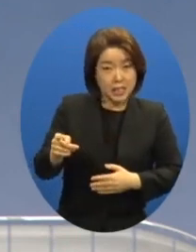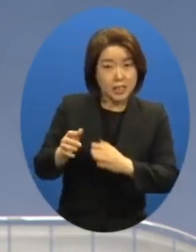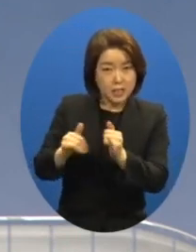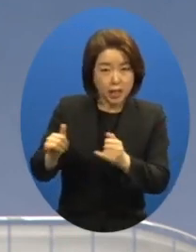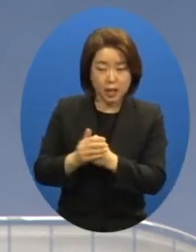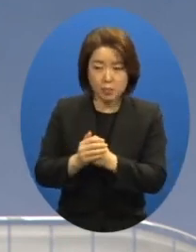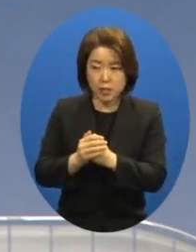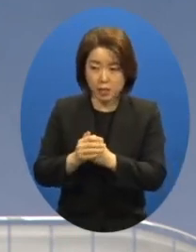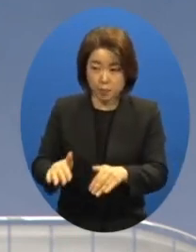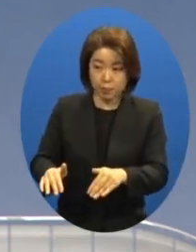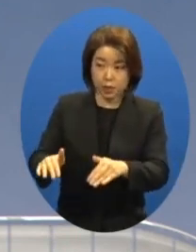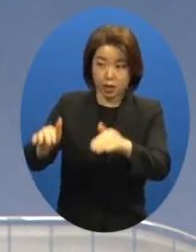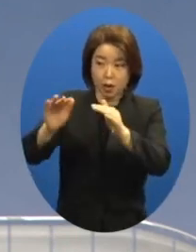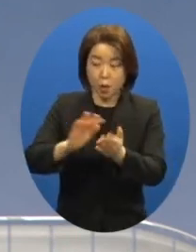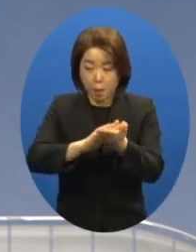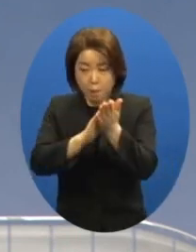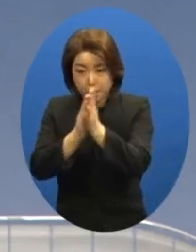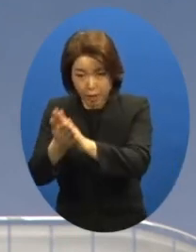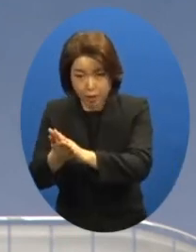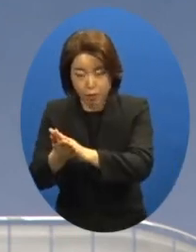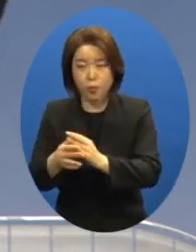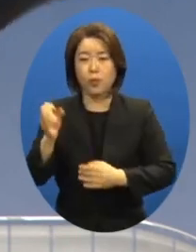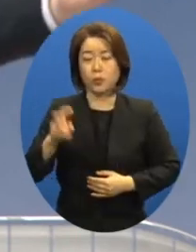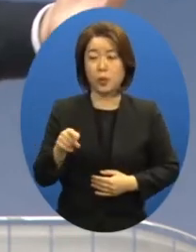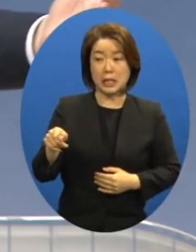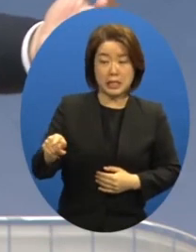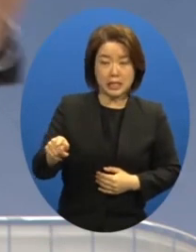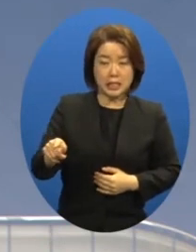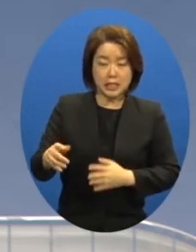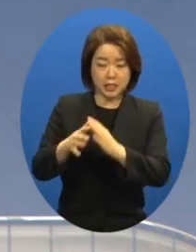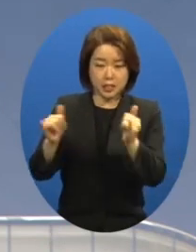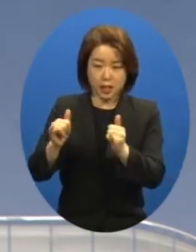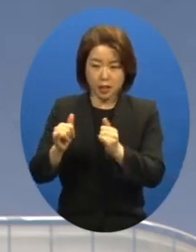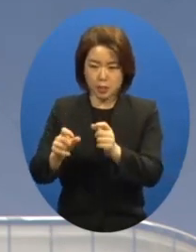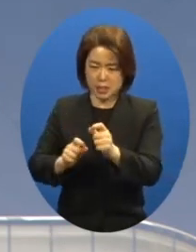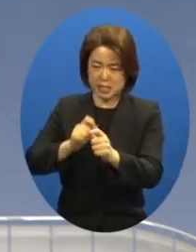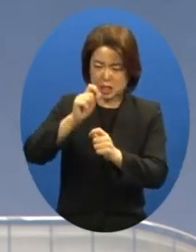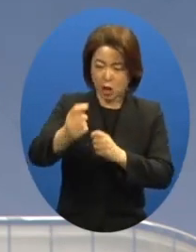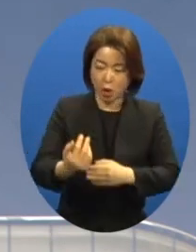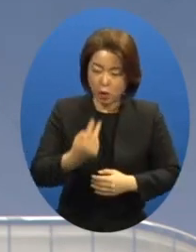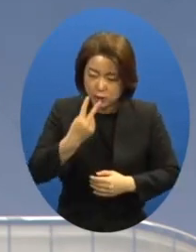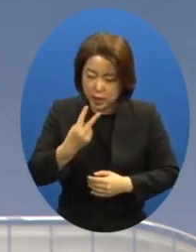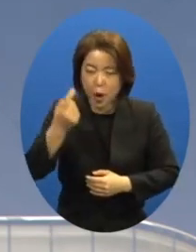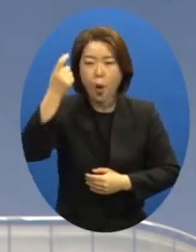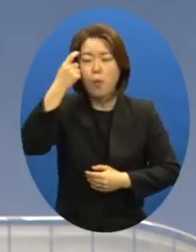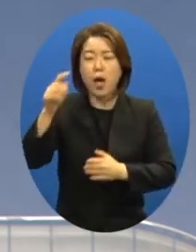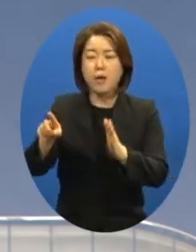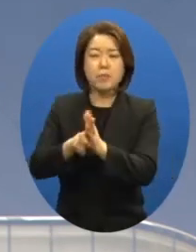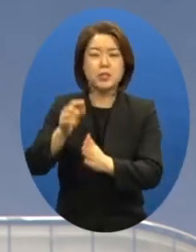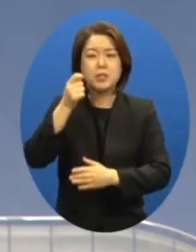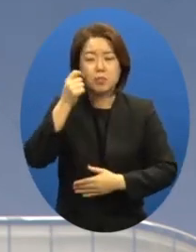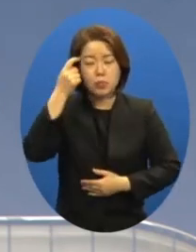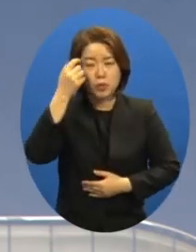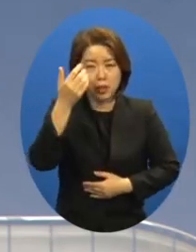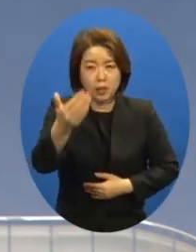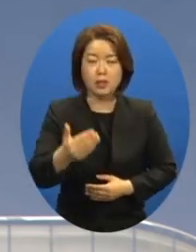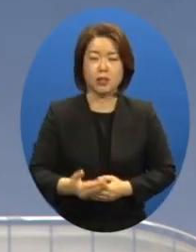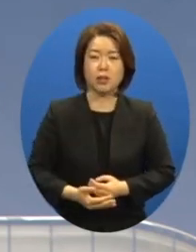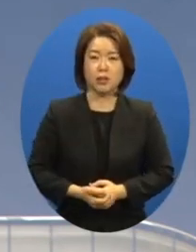중생 하고 그 사람이 영생하게 되는 것은 어찌 믿을 수 없다고 하느냐 말이에요